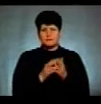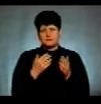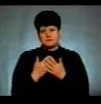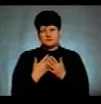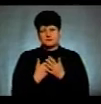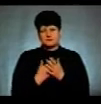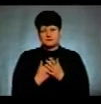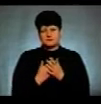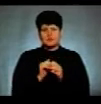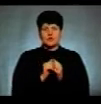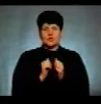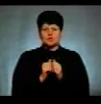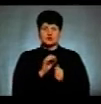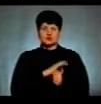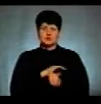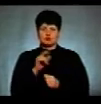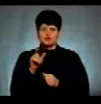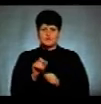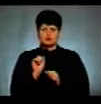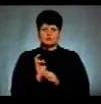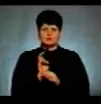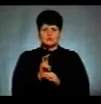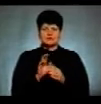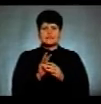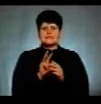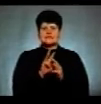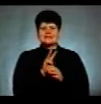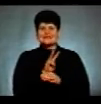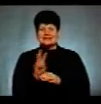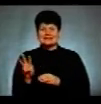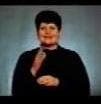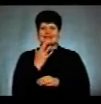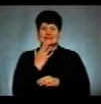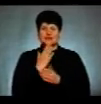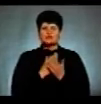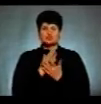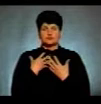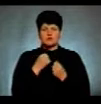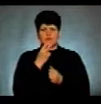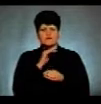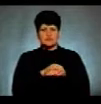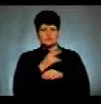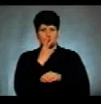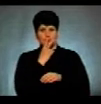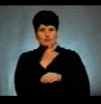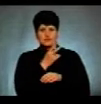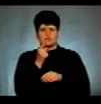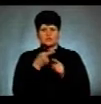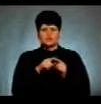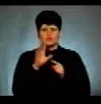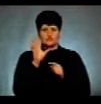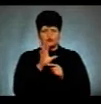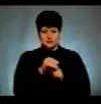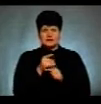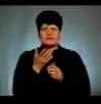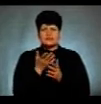орієнтуватися, кожен споживач може зайти на сайт Національної служби здоров'я і фактично побачити цю всю інтерактивну карту, де